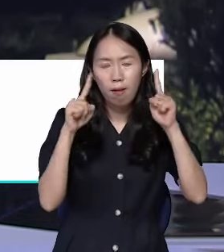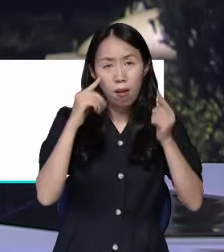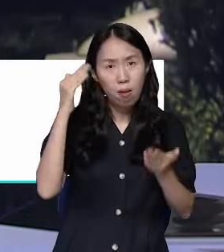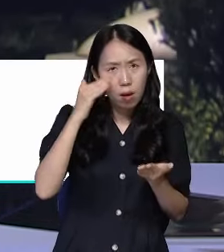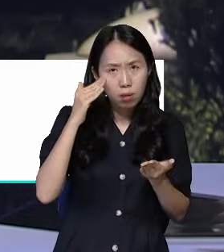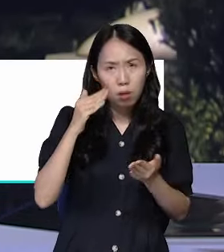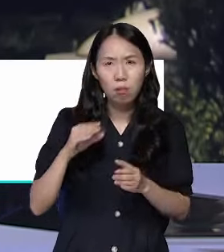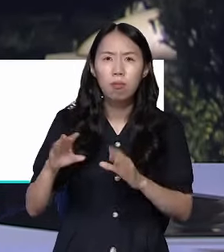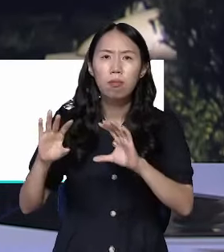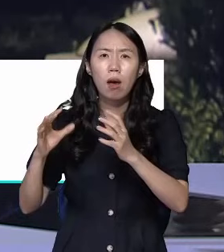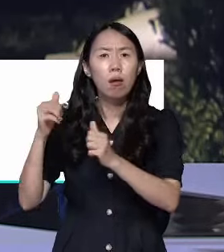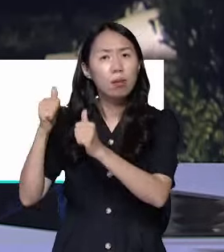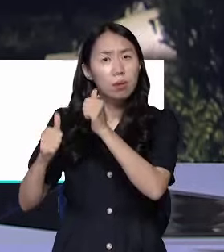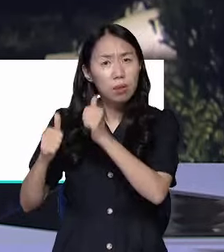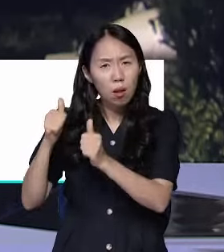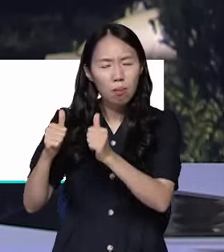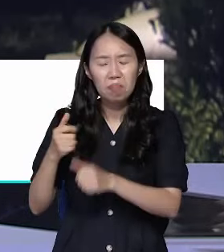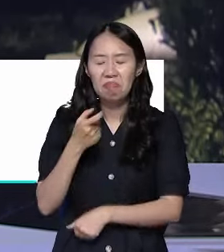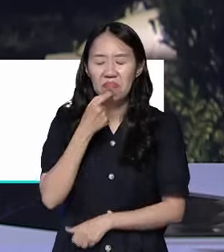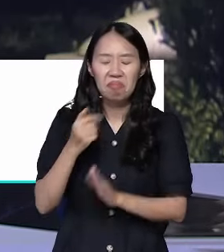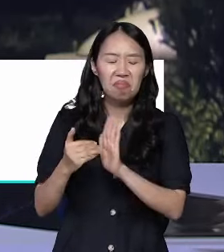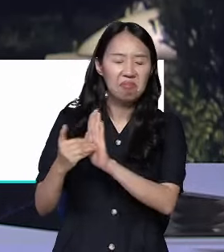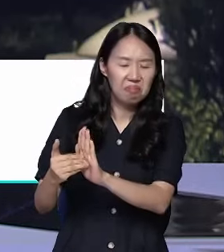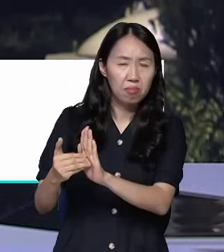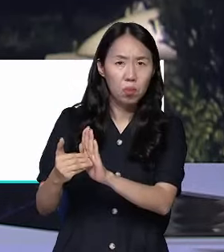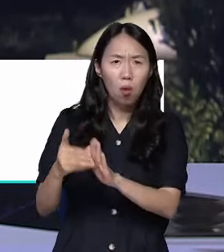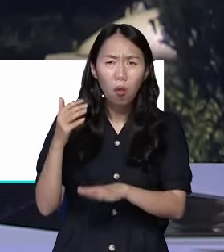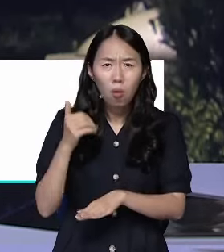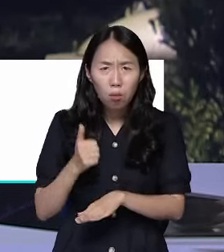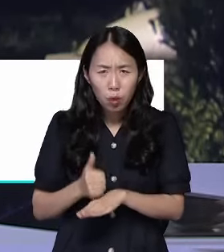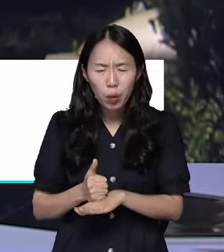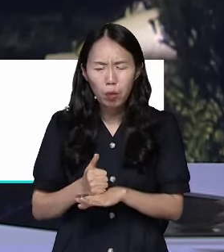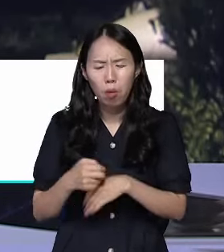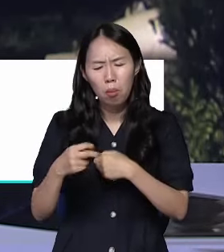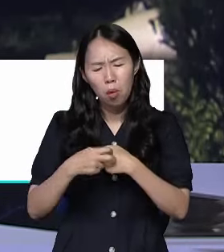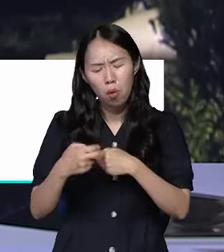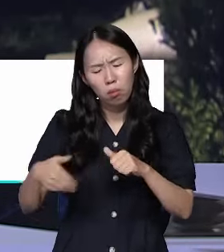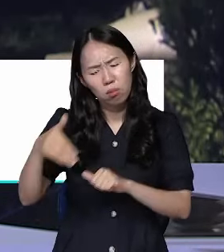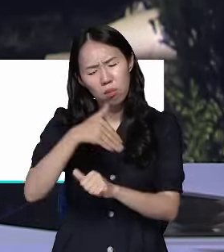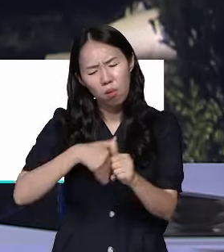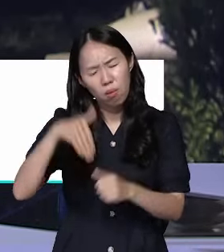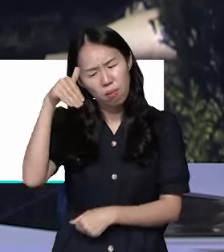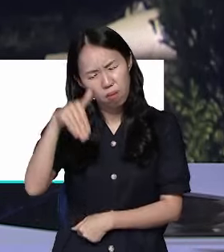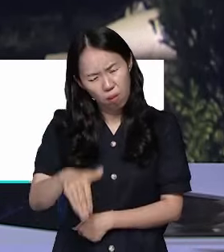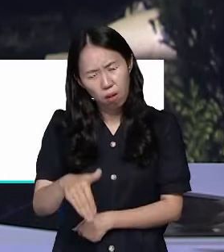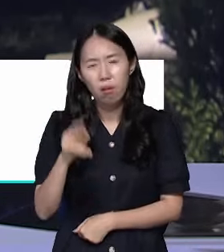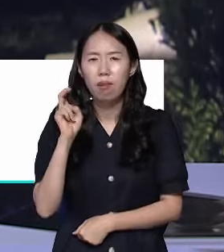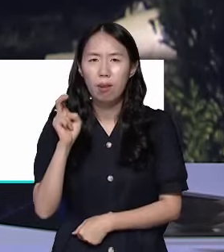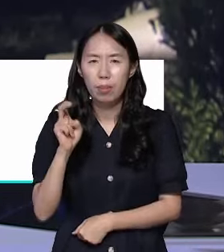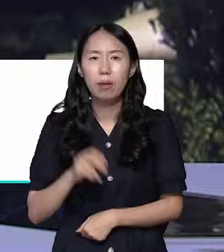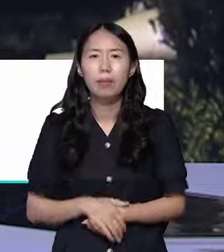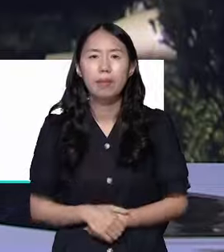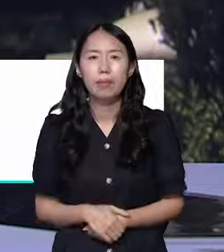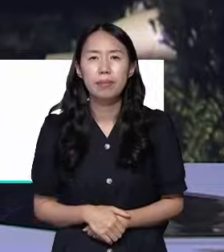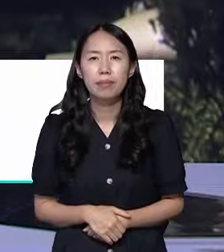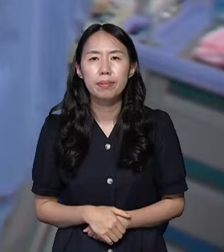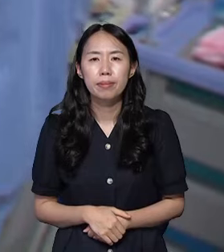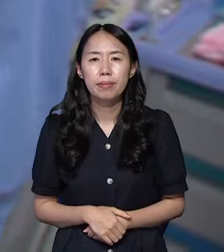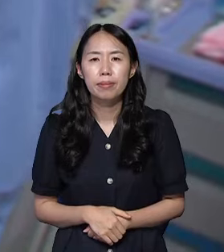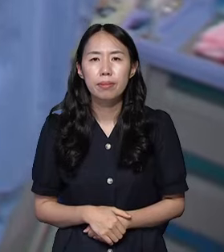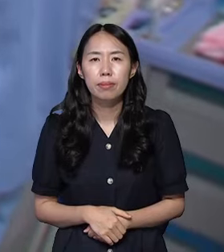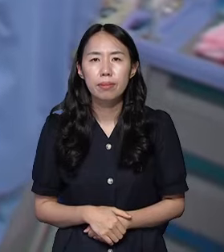거부할 것으로 알려져 의료 공백은 더 악화될 것으로 보입니다. 신대희 기자가 보도합니다.